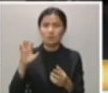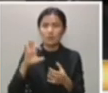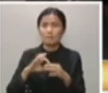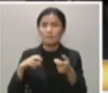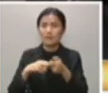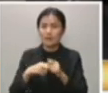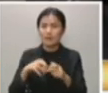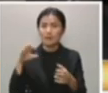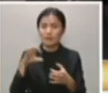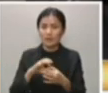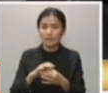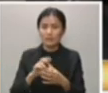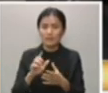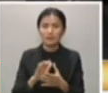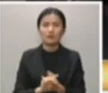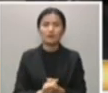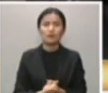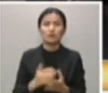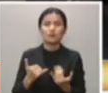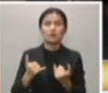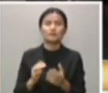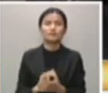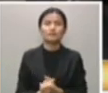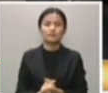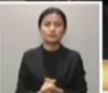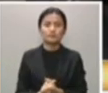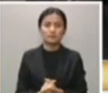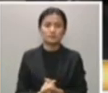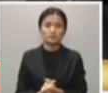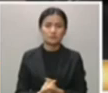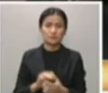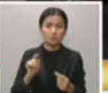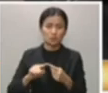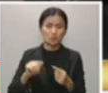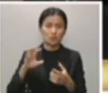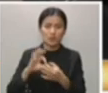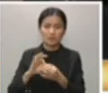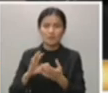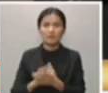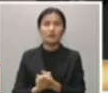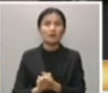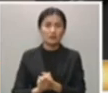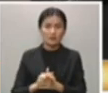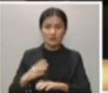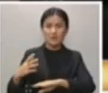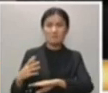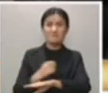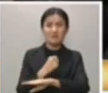ต่อการสร้างความเชื่อมั่นสร้างความเชื่อมั่นทางการเมืองในระบอบประชาธิปไตย